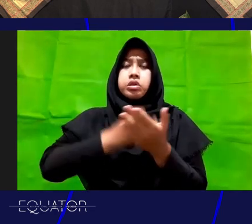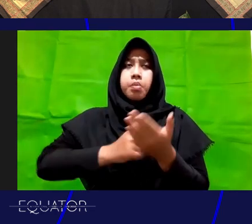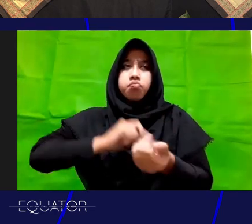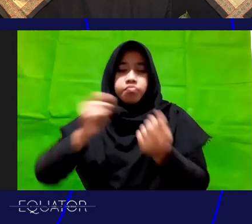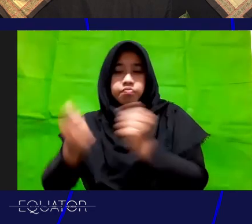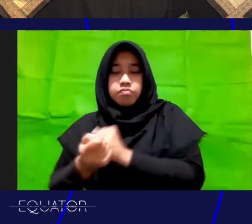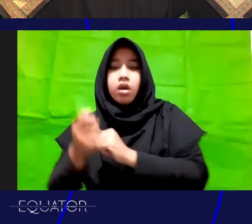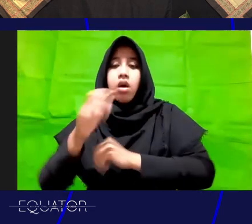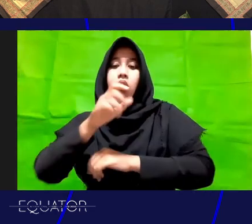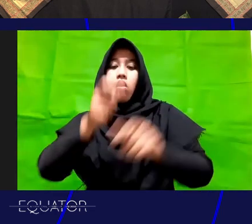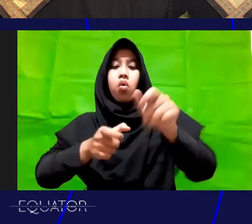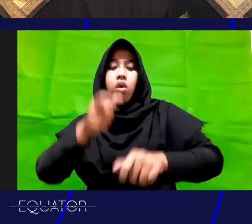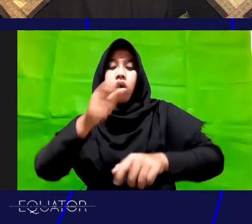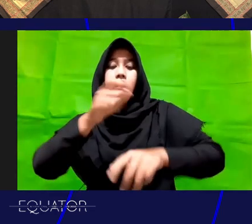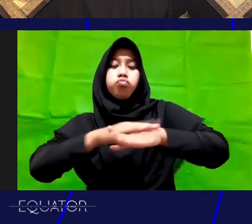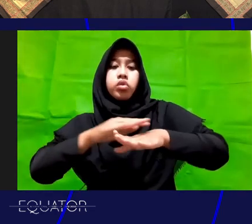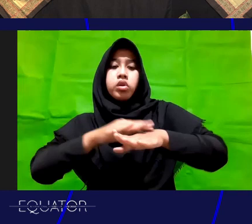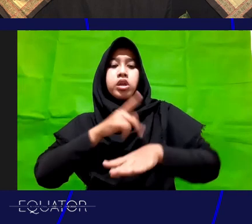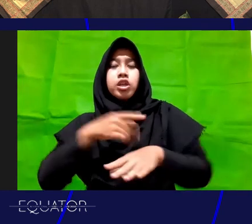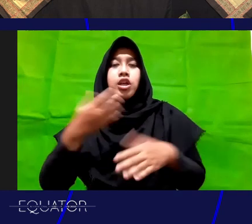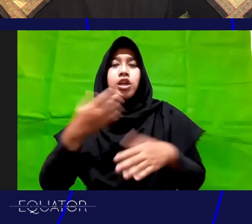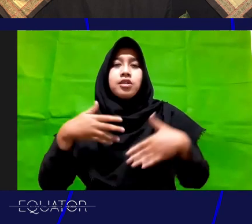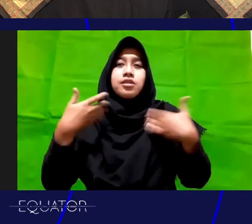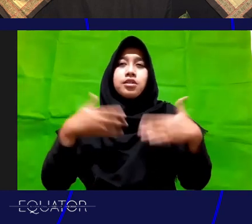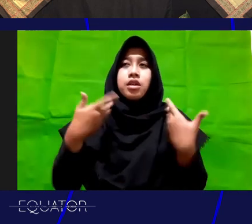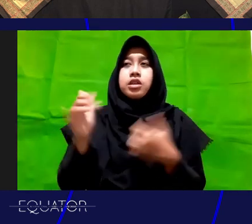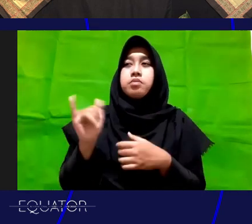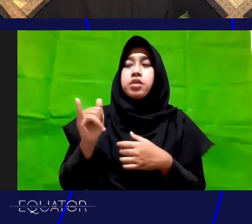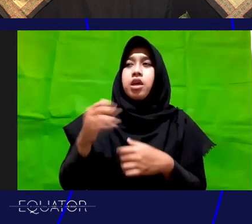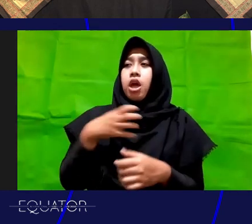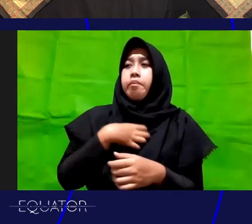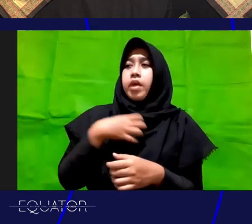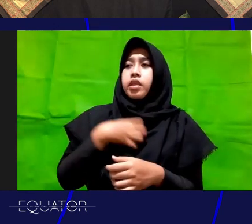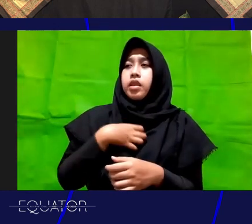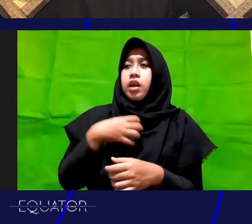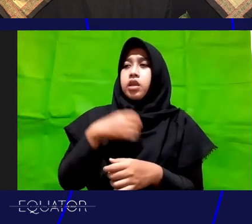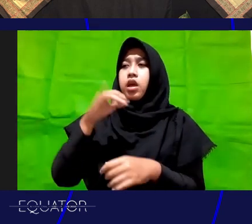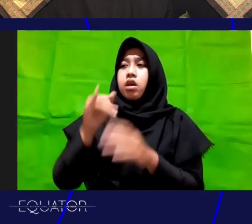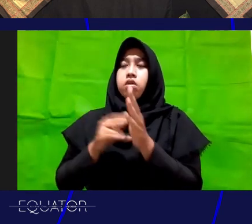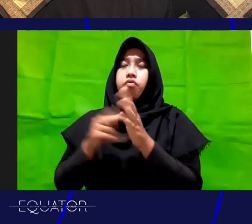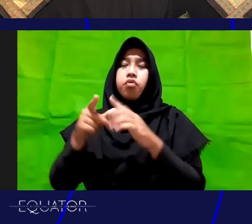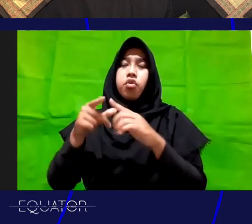lebih senang seperti apa ya, mentality of inferiority gitu. Jadi